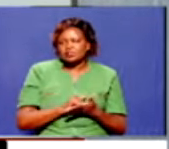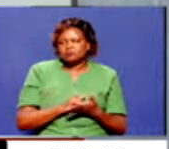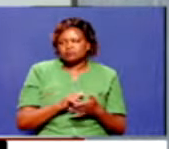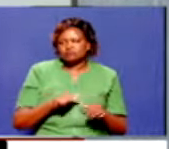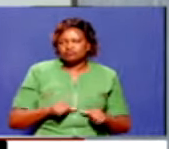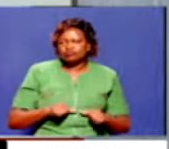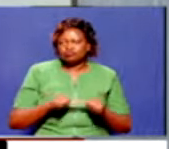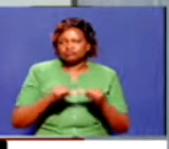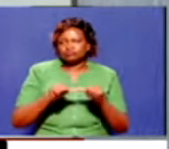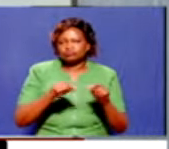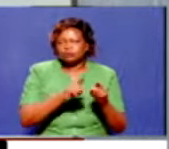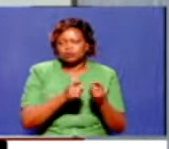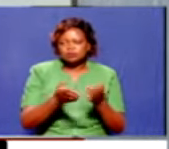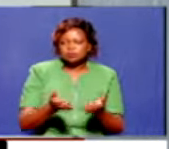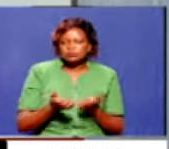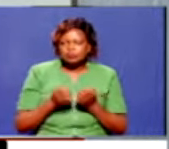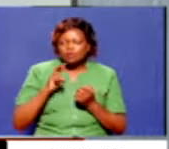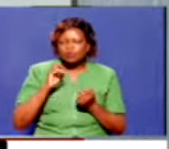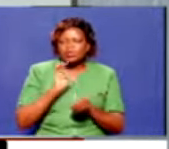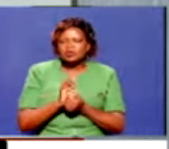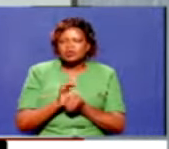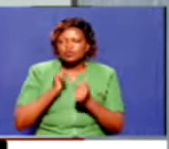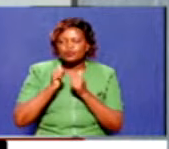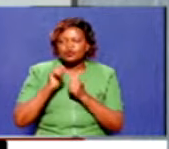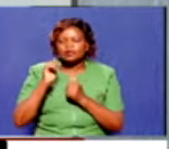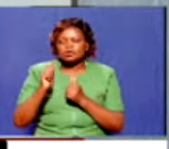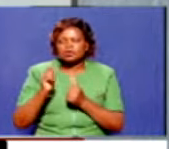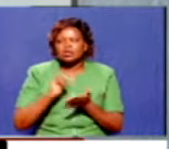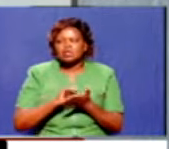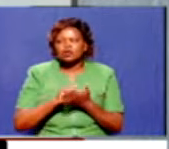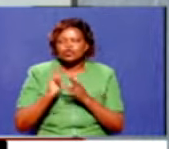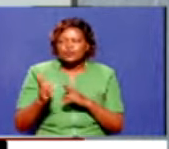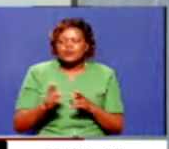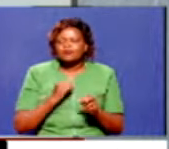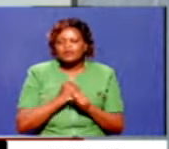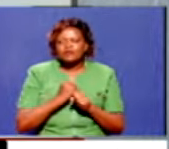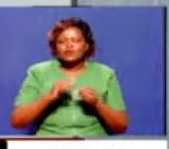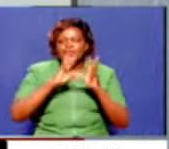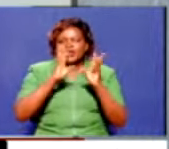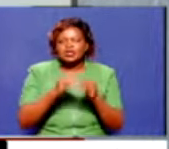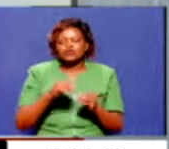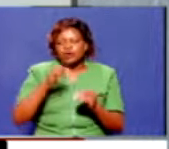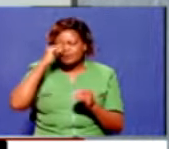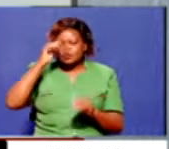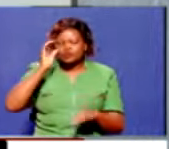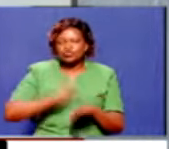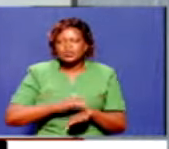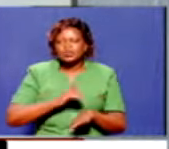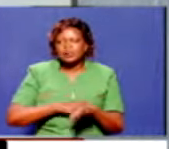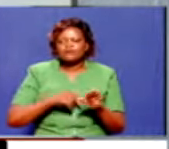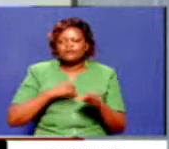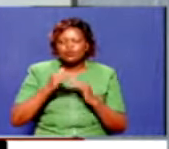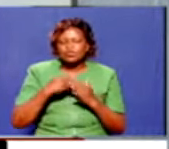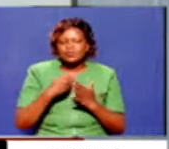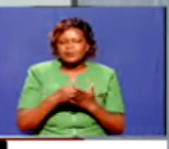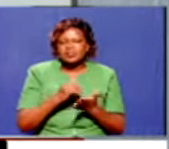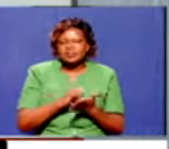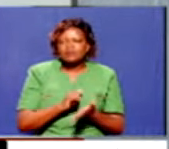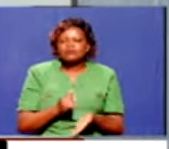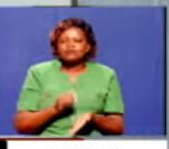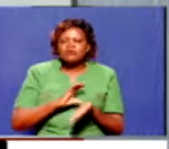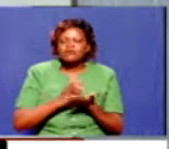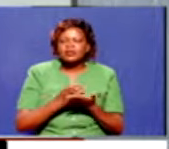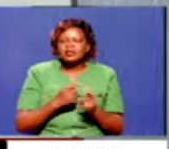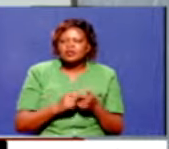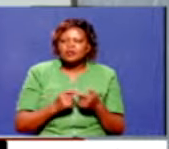and as required by the 2013 Sports Act is normally we have done budgets to government in good time. For all the monies that we have been funded, then we